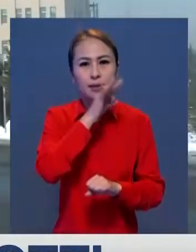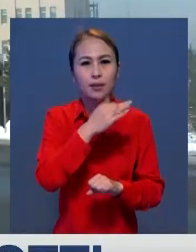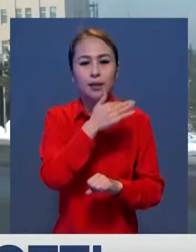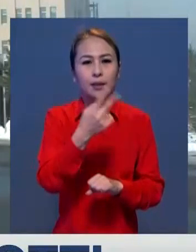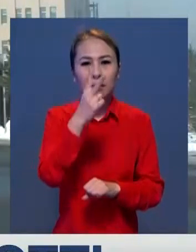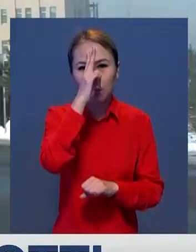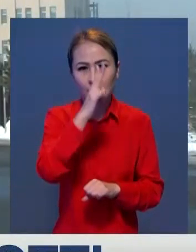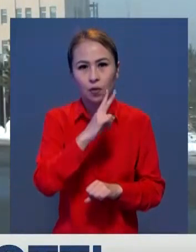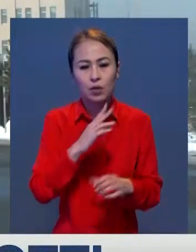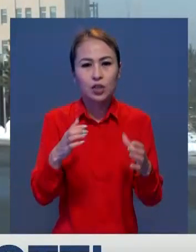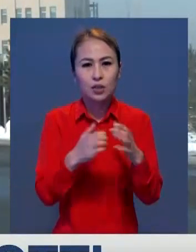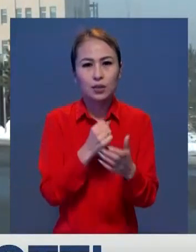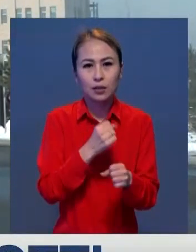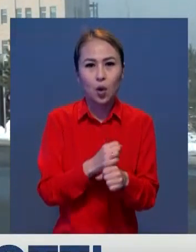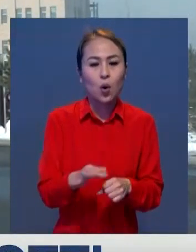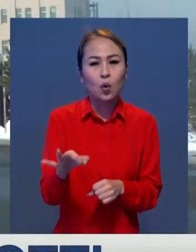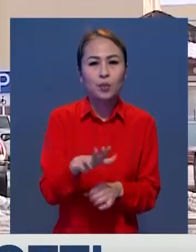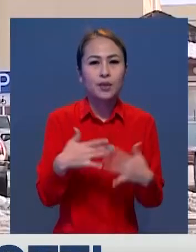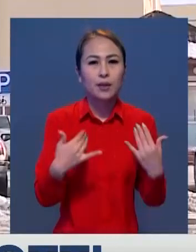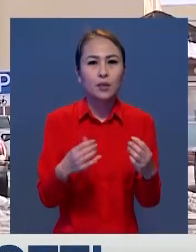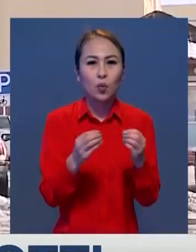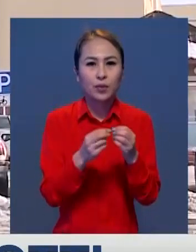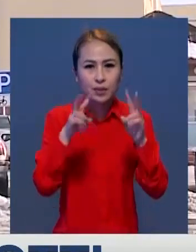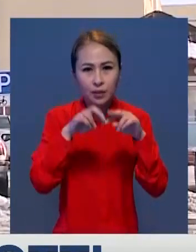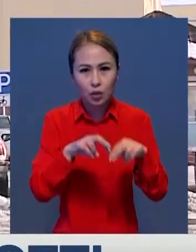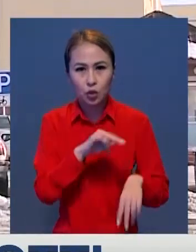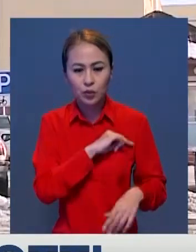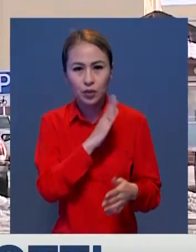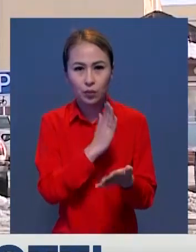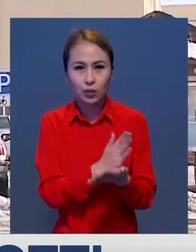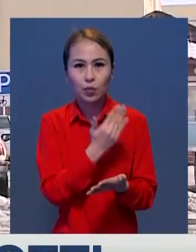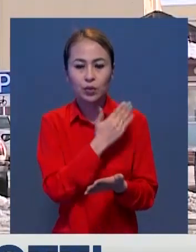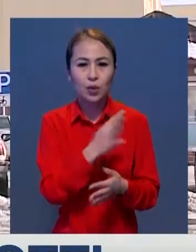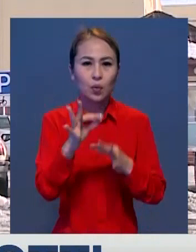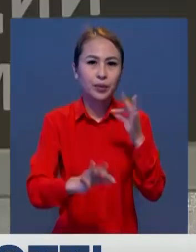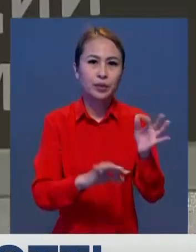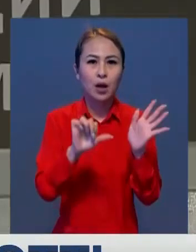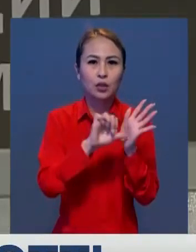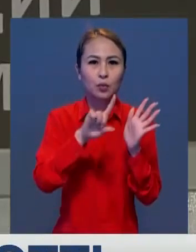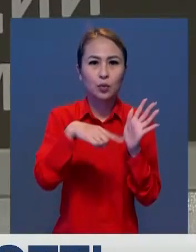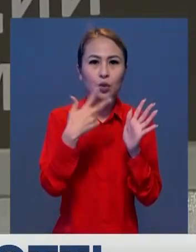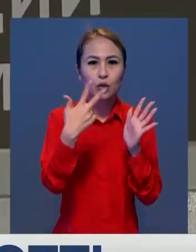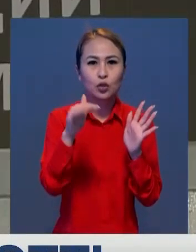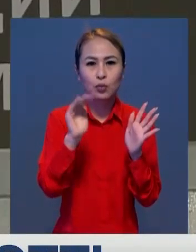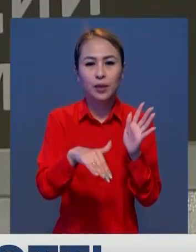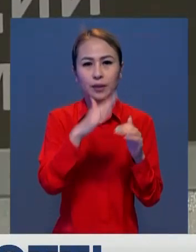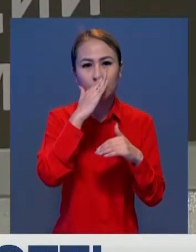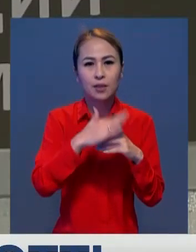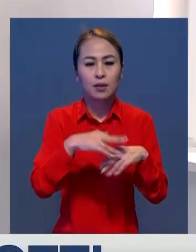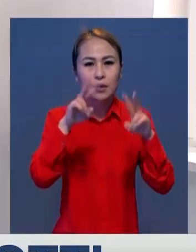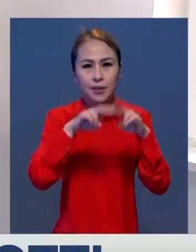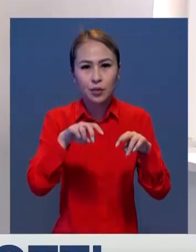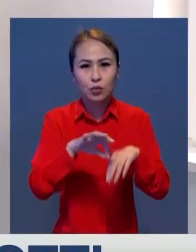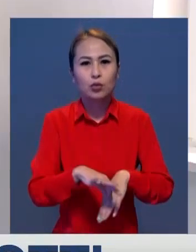2 айлық қоры жасақталды. Облыста қазір 10 зертхана жұмыс істеп тұр, онда тәулігіне 6,3 мыңға дейін зертханалық